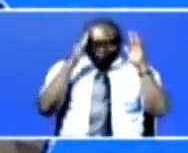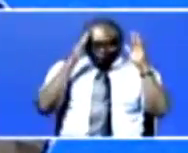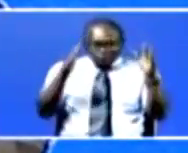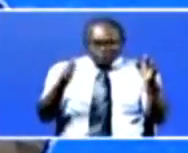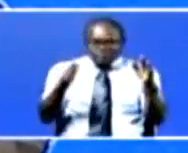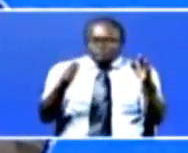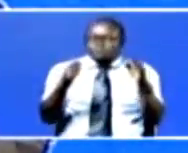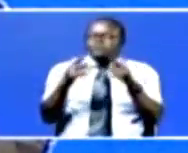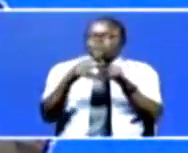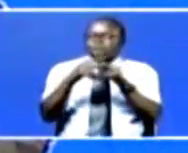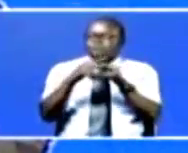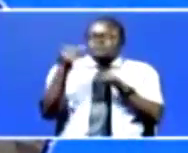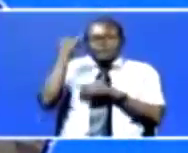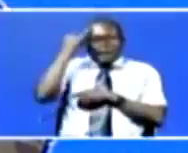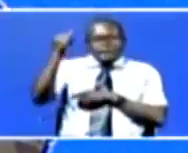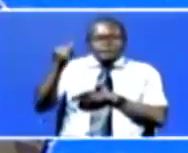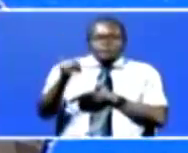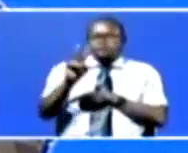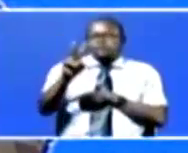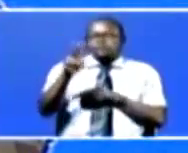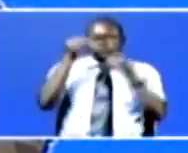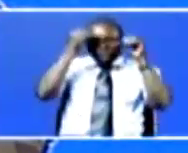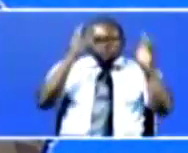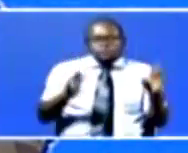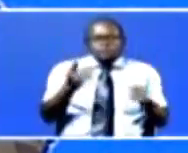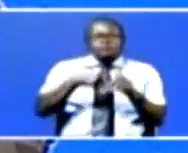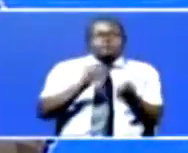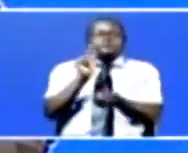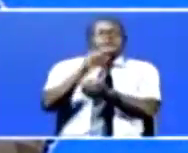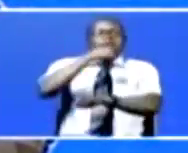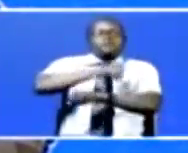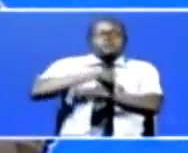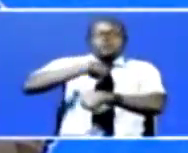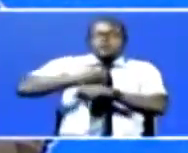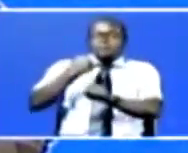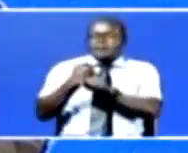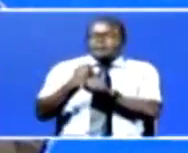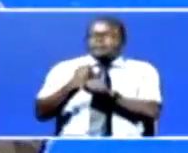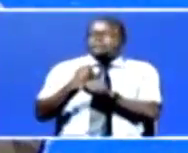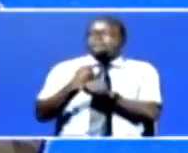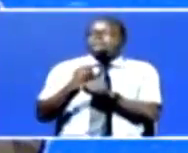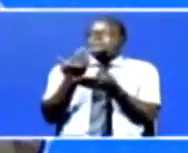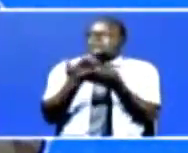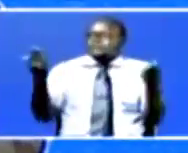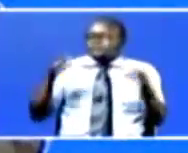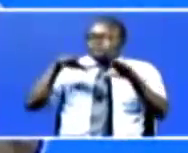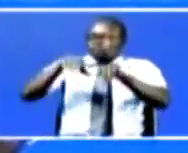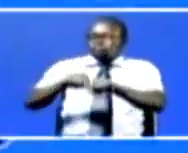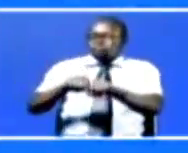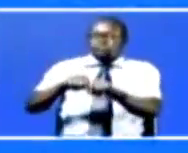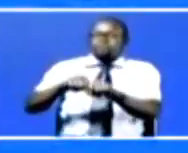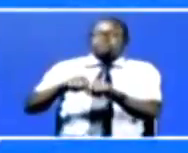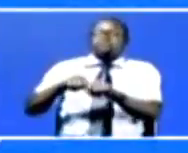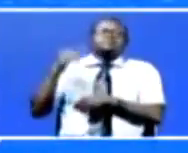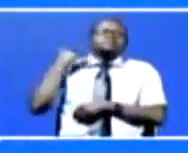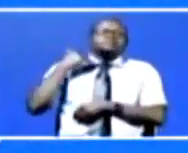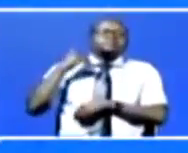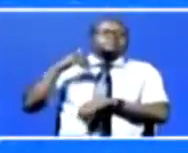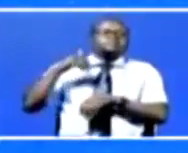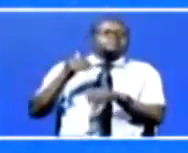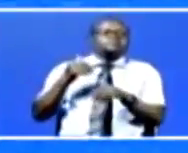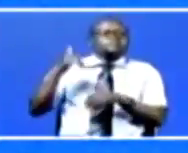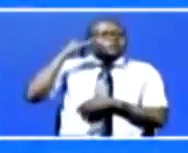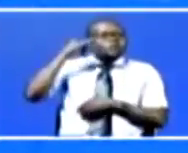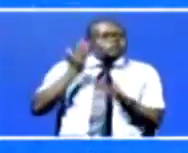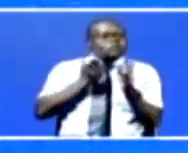wawili kutoka shule ya upili ya Eshikulu ambao walivumbua kifaa cha kuwanasa wezi kwa kupiga simu kwa kituo cha polisi